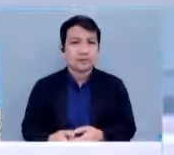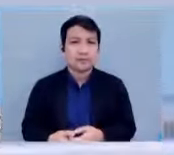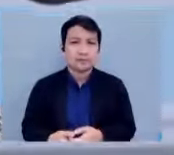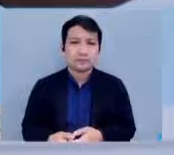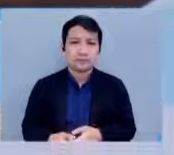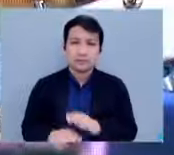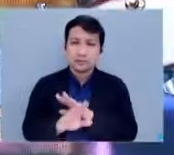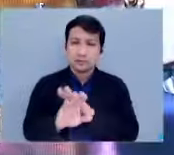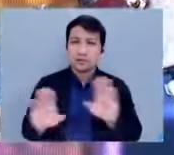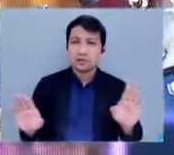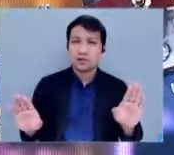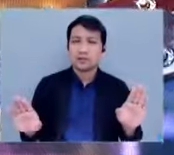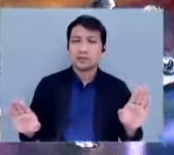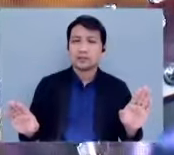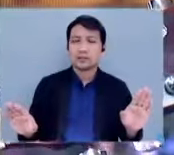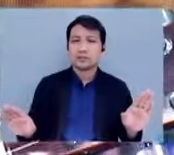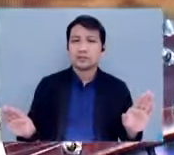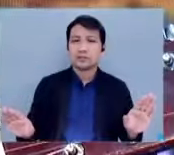wag